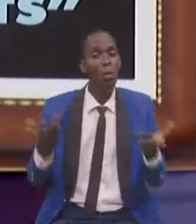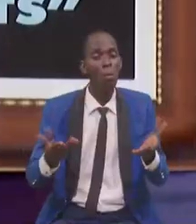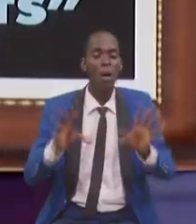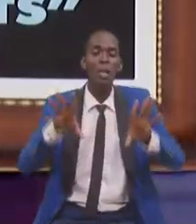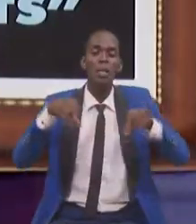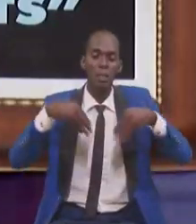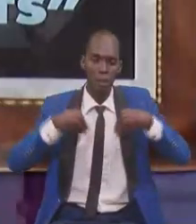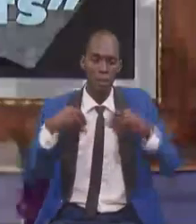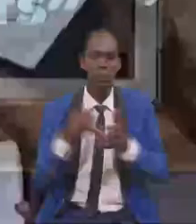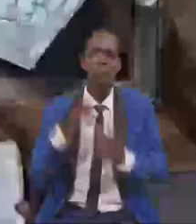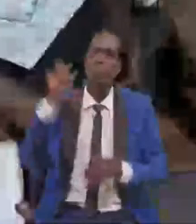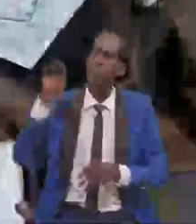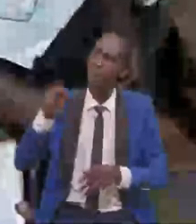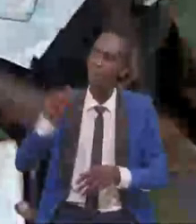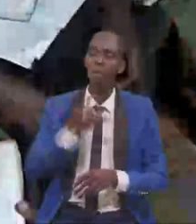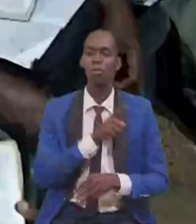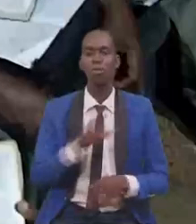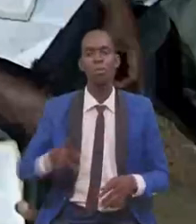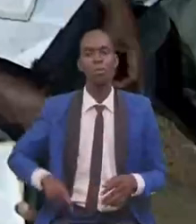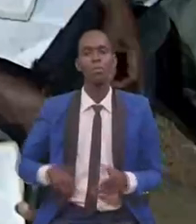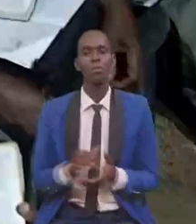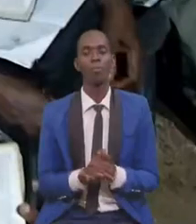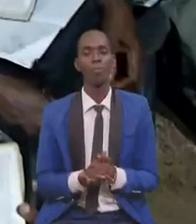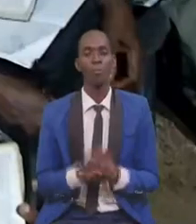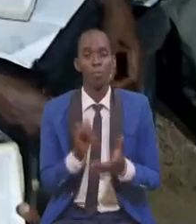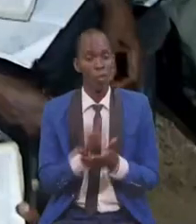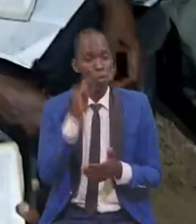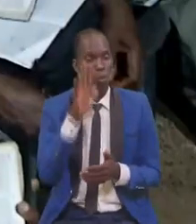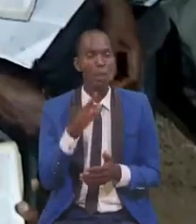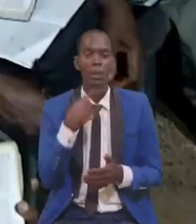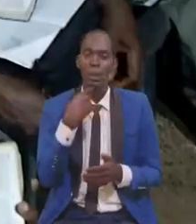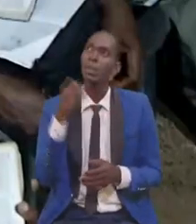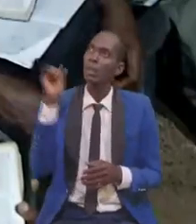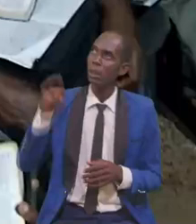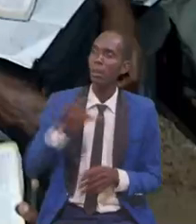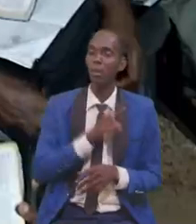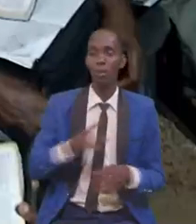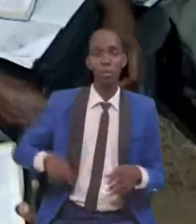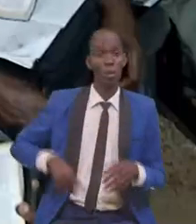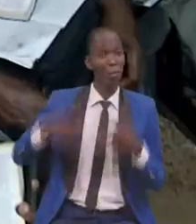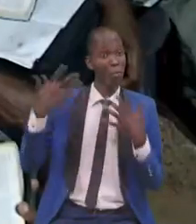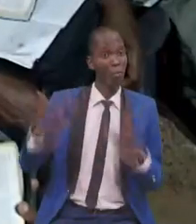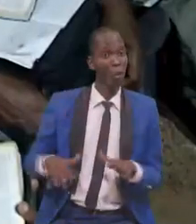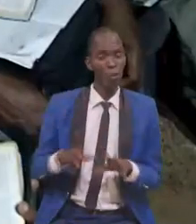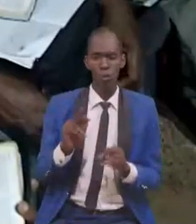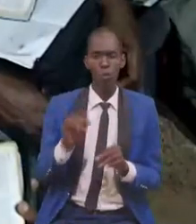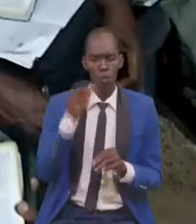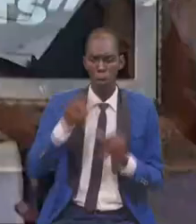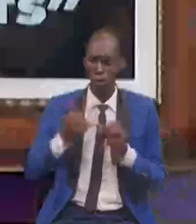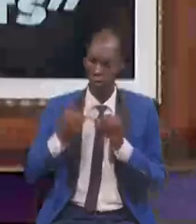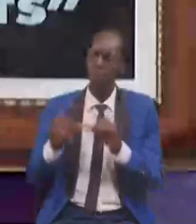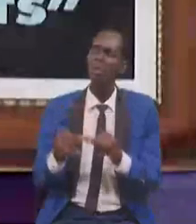Quelqu'un là-bas dit oui Seigneur. Oui Seigneur. elle ne s'est pas arrêtée là-bas,